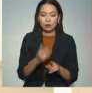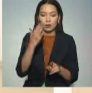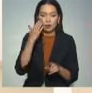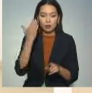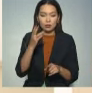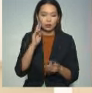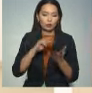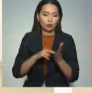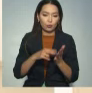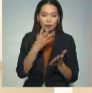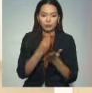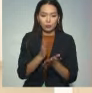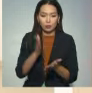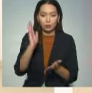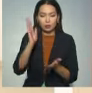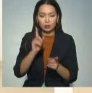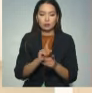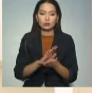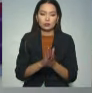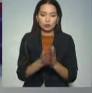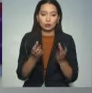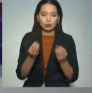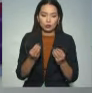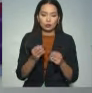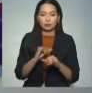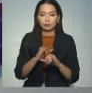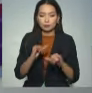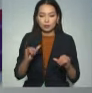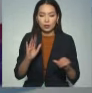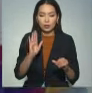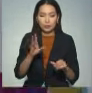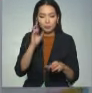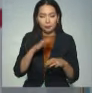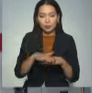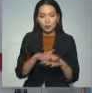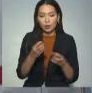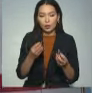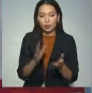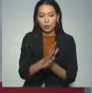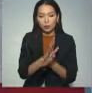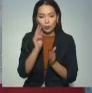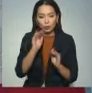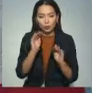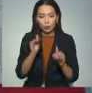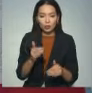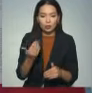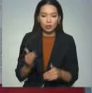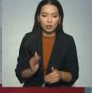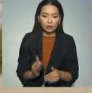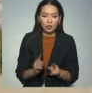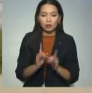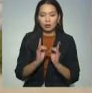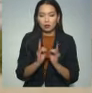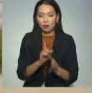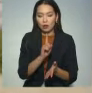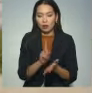өзінің жоспары бар, болашақта тағы да жатақханалар салу деген. Биылдан бастап мемлекеттік грант алу үшін жекеменшік оқу орны жатақханасы болуы